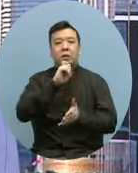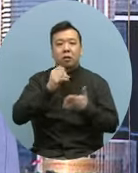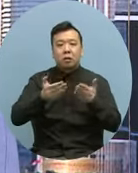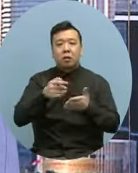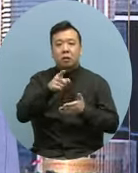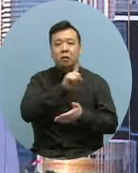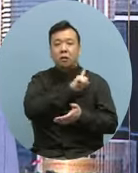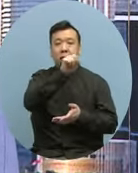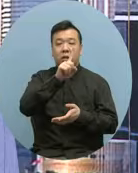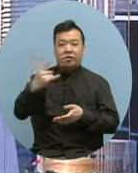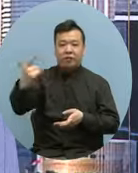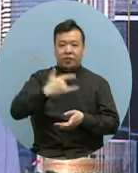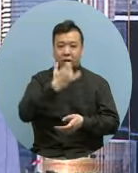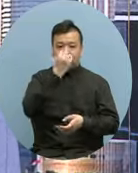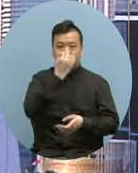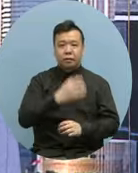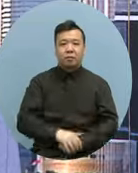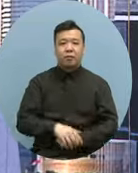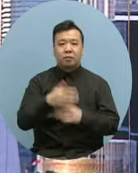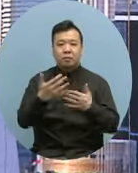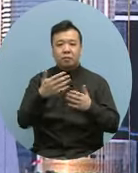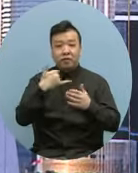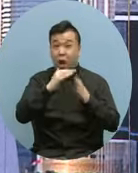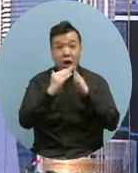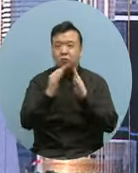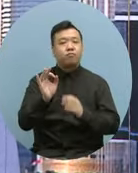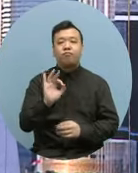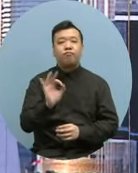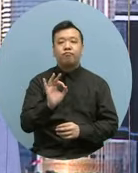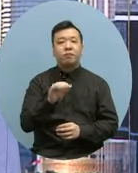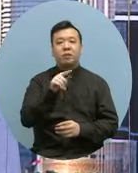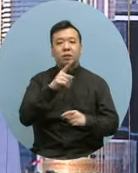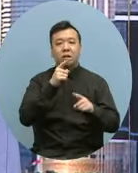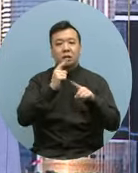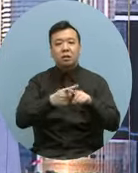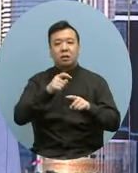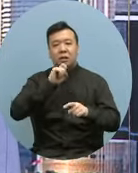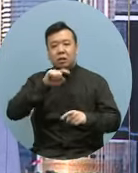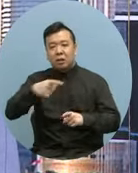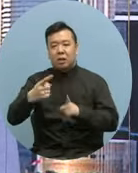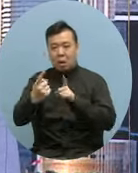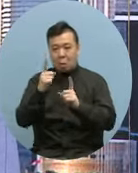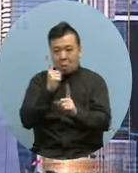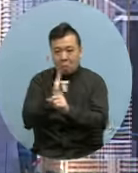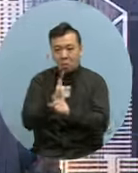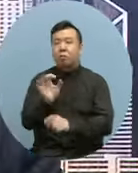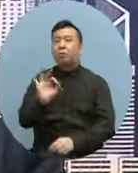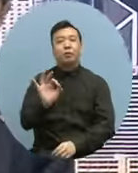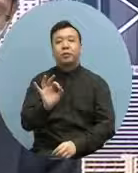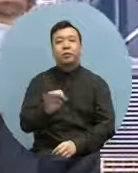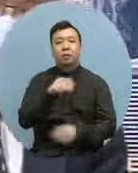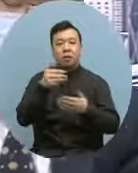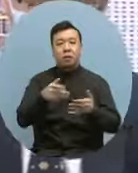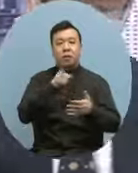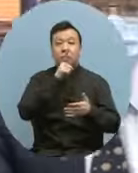佢就自己一個人飛翻嚟香港啦，咁就係冇翻到屋企嘅，咁所以都係冇其他嘅咁密接觸者咁樣咯。今日冇